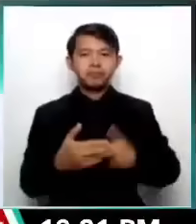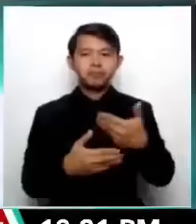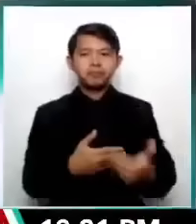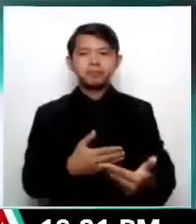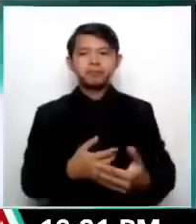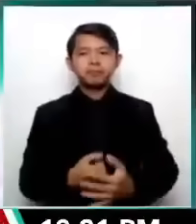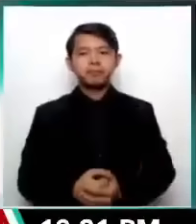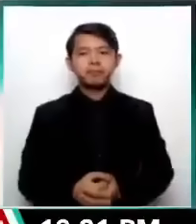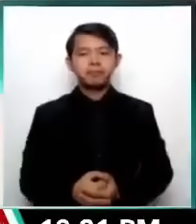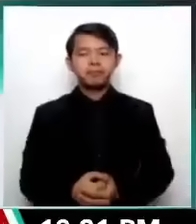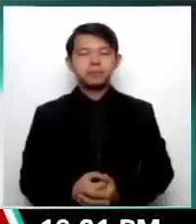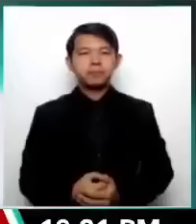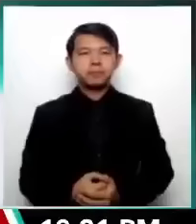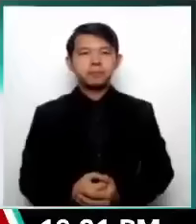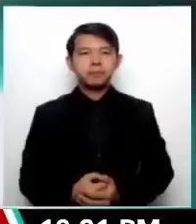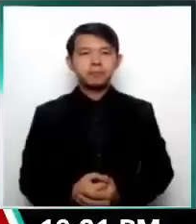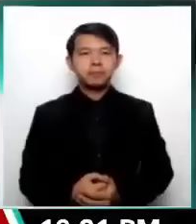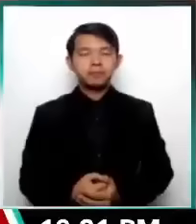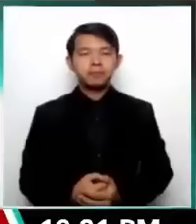Ayun!